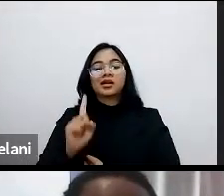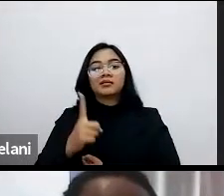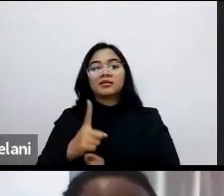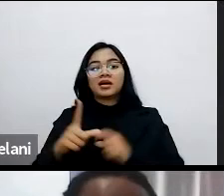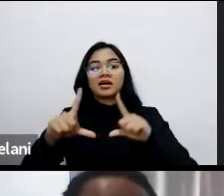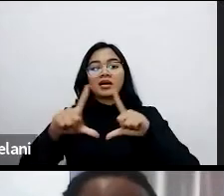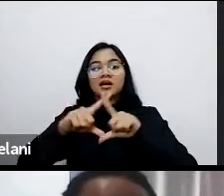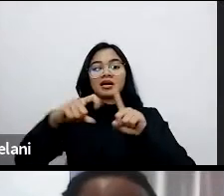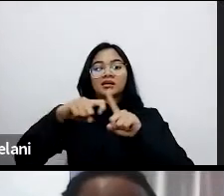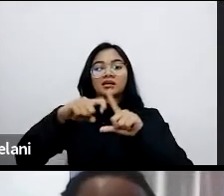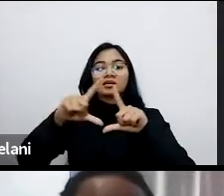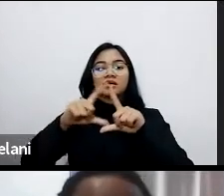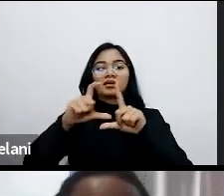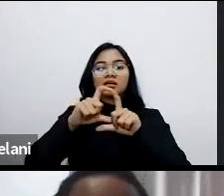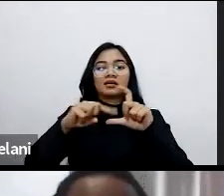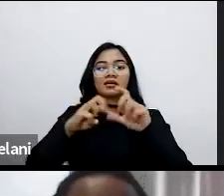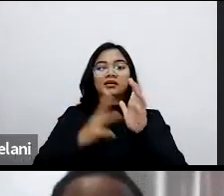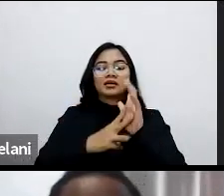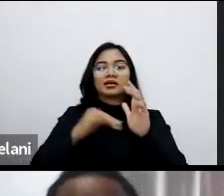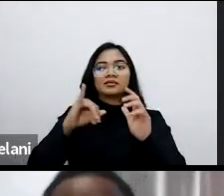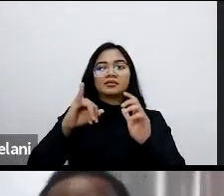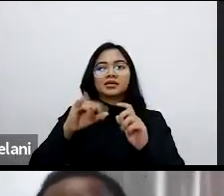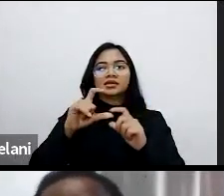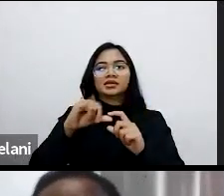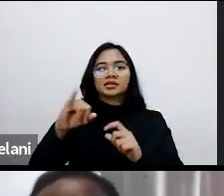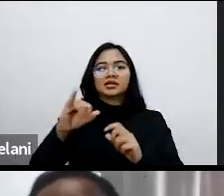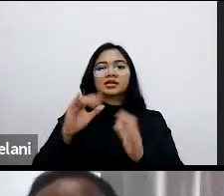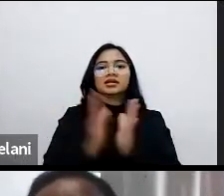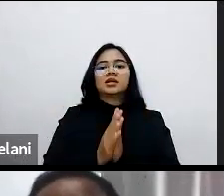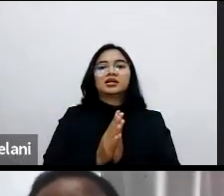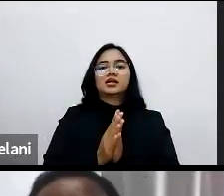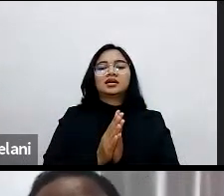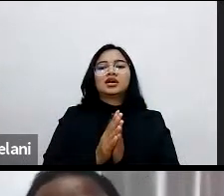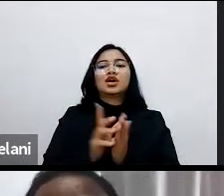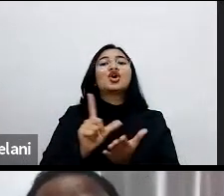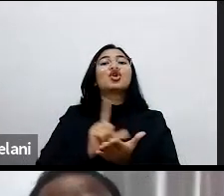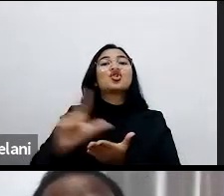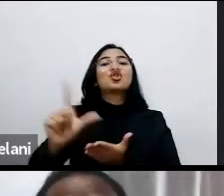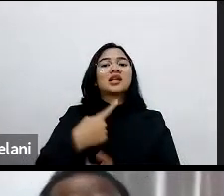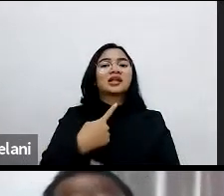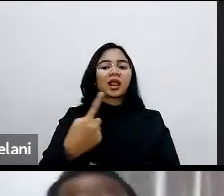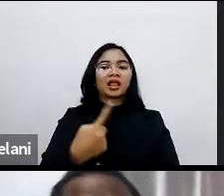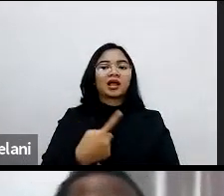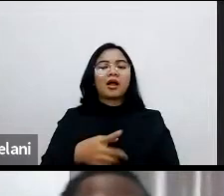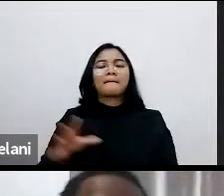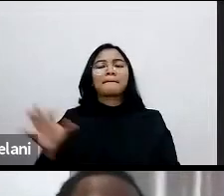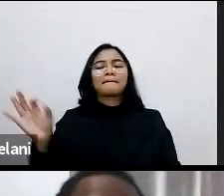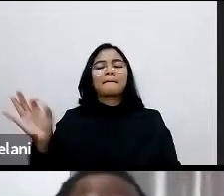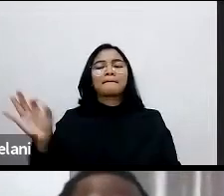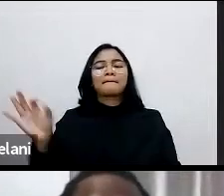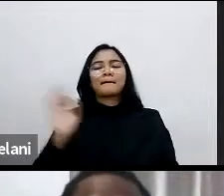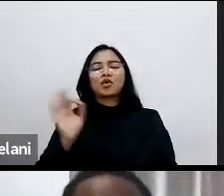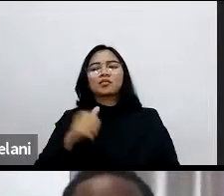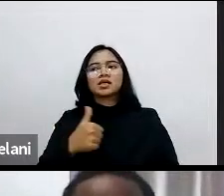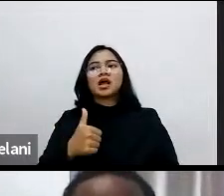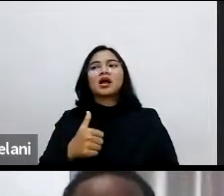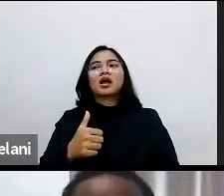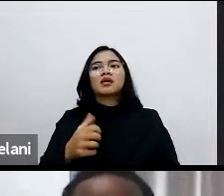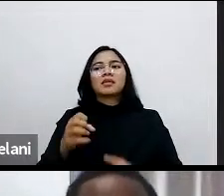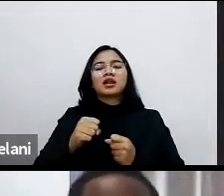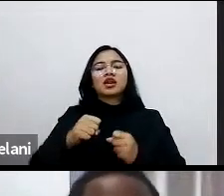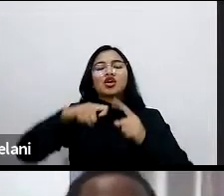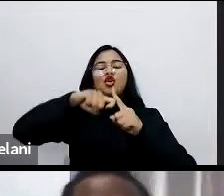kita belum bisa melakukan proses yang sama? Maksudnya melakukan studi sekaligus konseptualisasi, dan